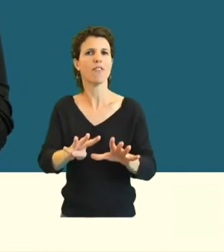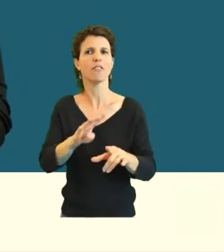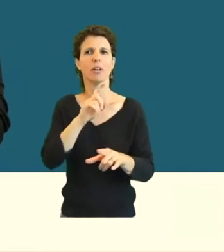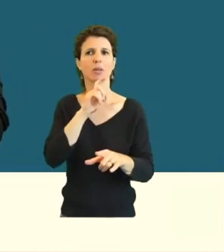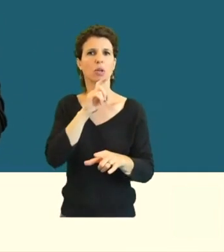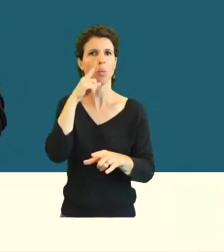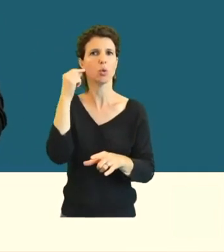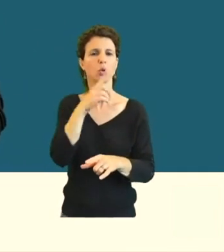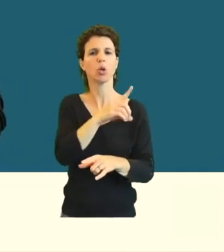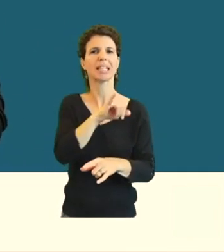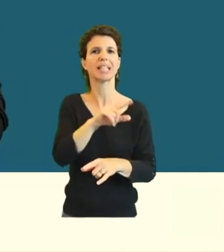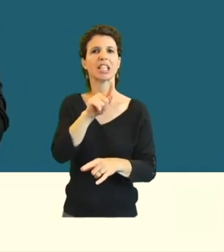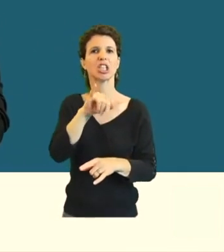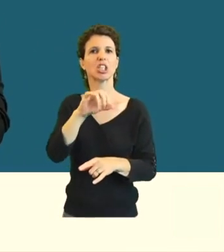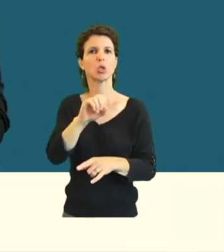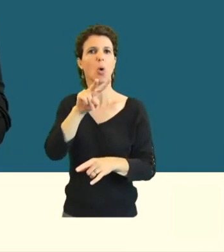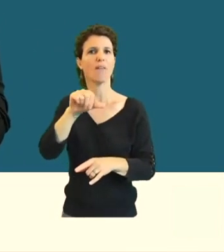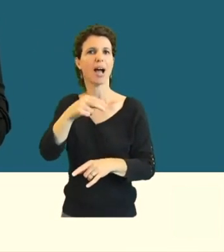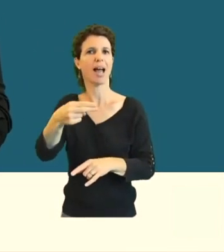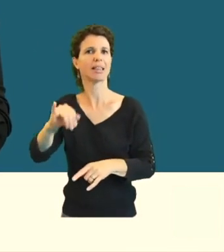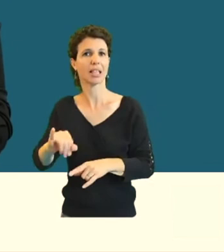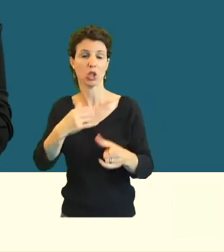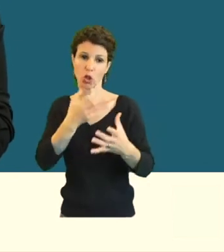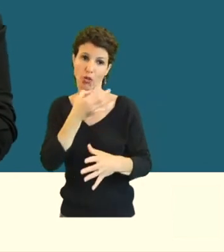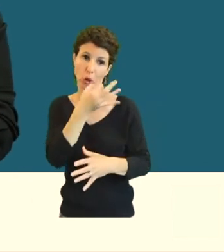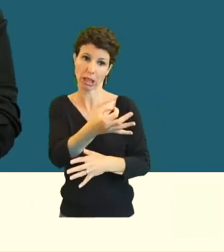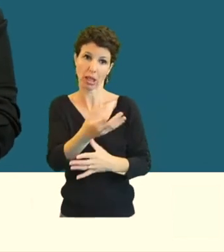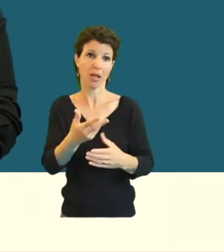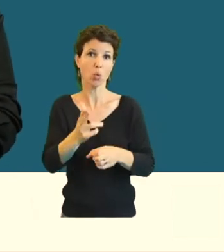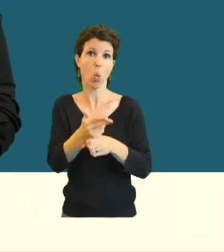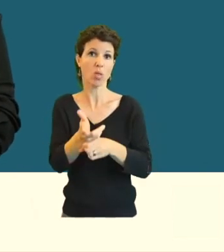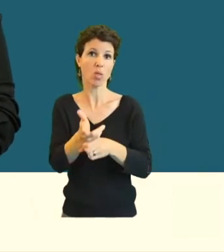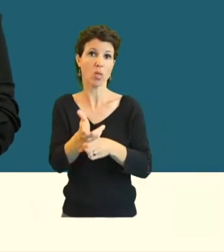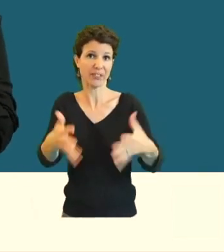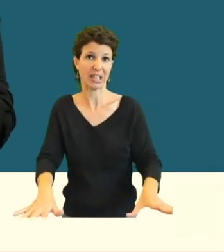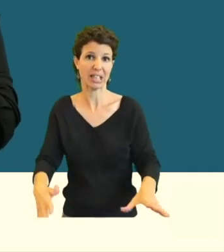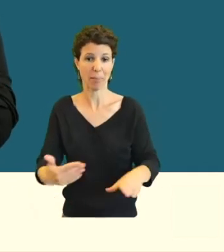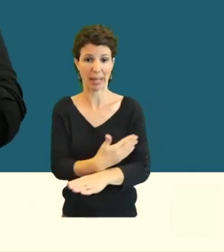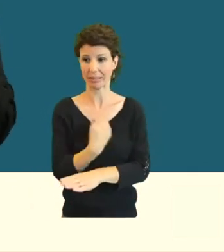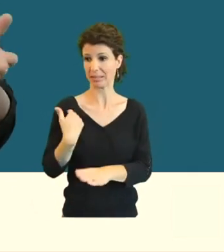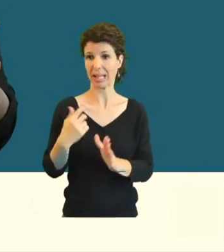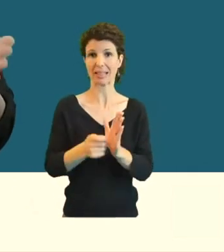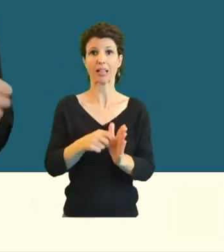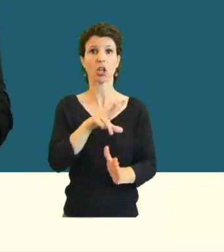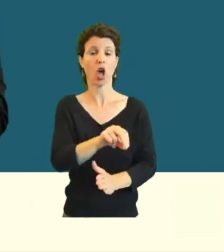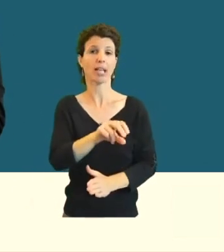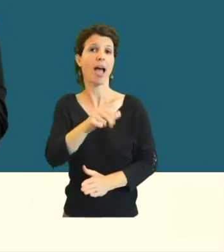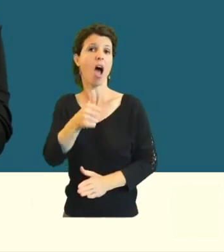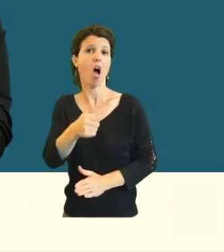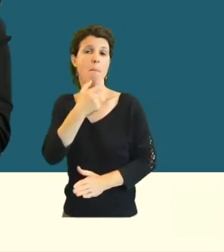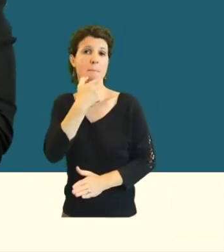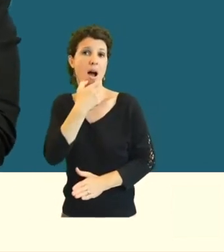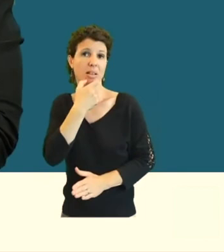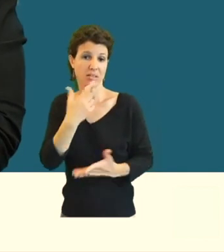dire que le tournage est terminé. Hein. C'est quelque chose qui est terminé depuis le 31 mars. Donc, on peut en parler au passé. Ce n'est pas quelque chose